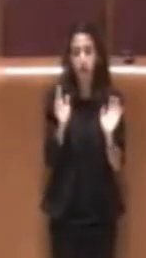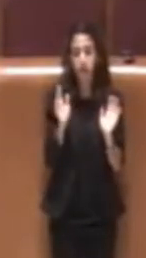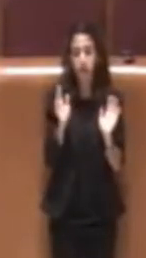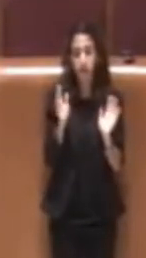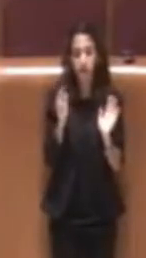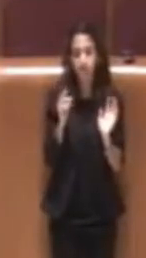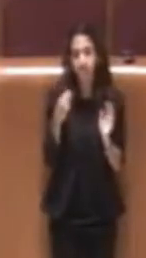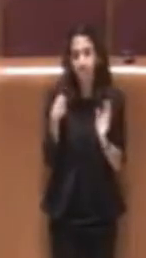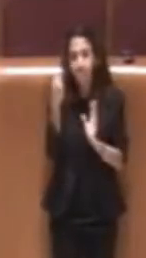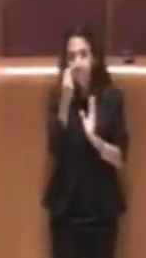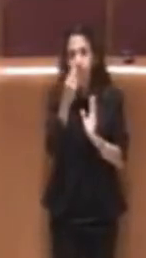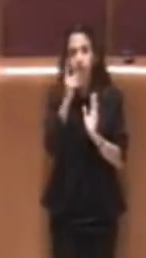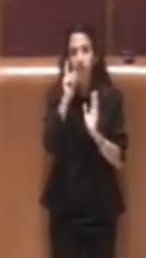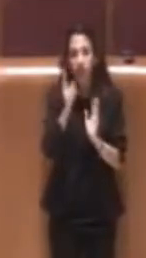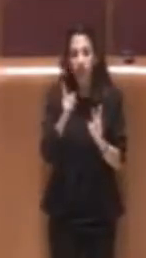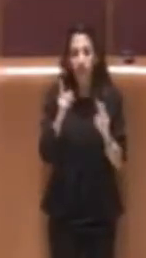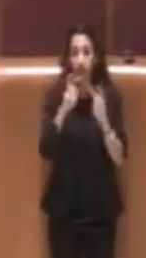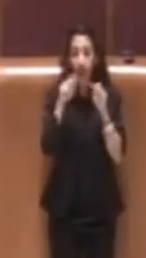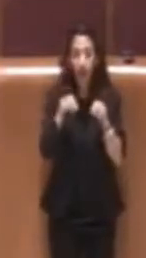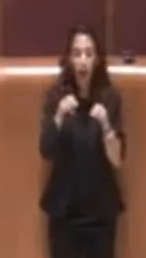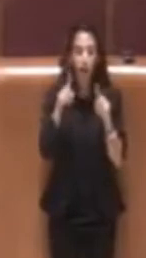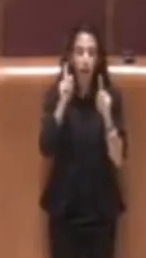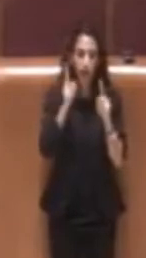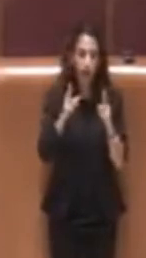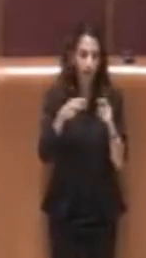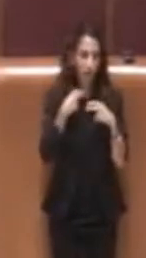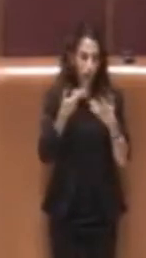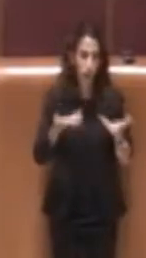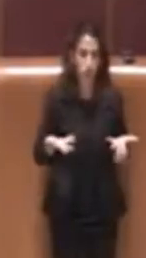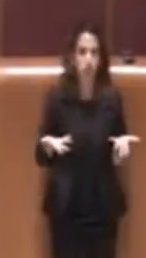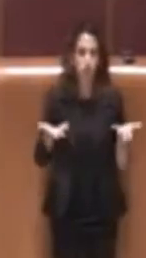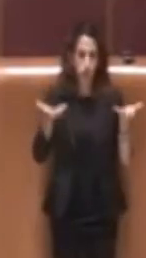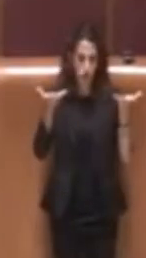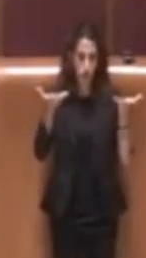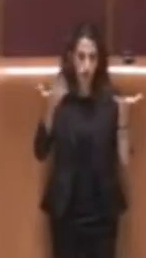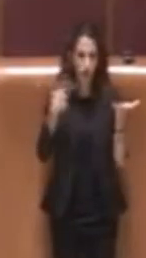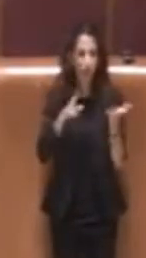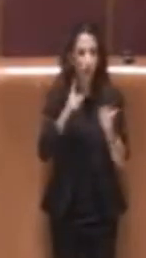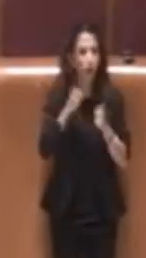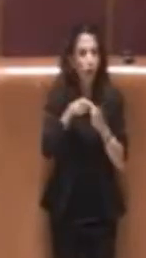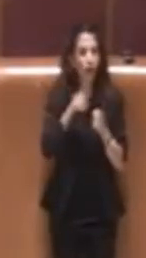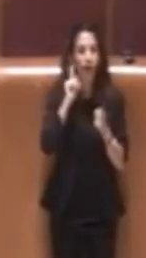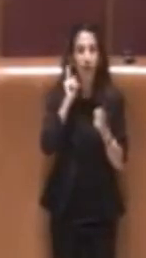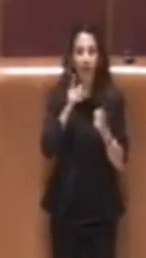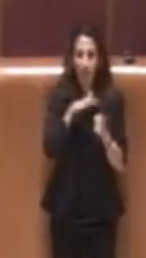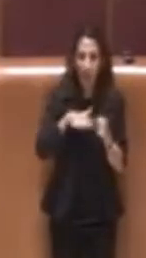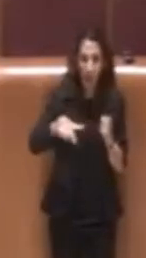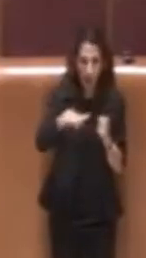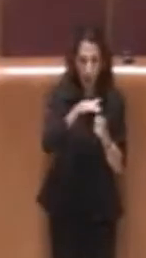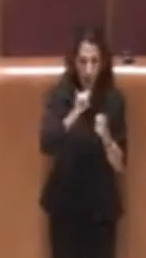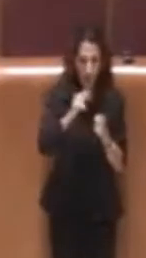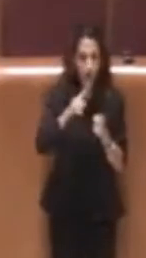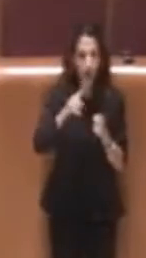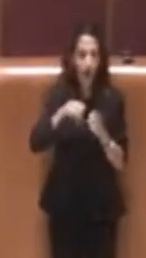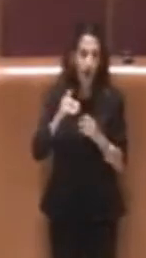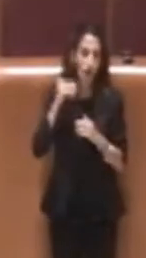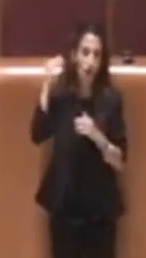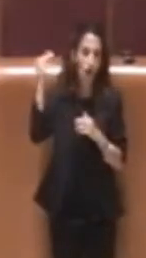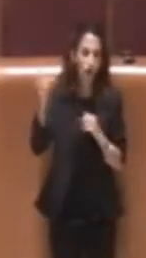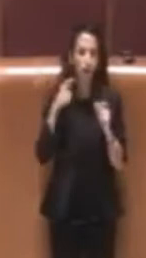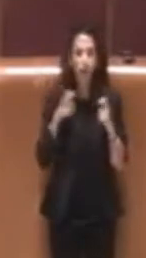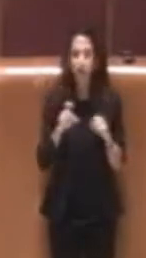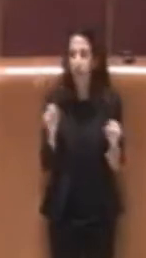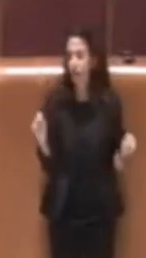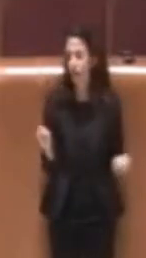andare a sollevare il tema rispetto a una politica che vada anche oltre quest'Aula, perché non si può assolutamente pensare